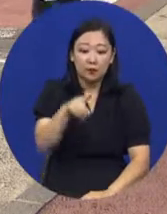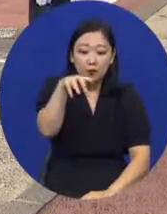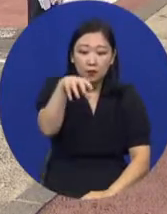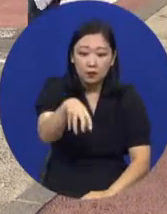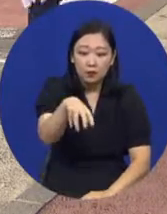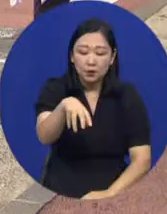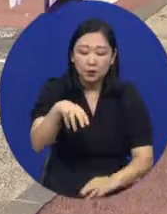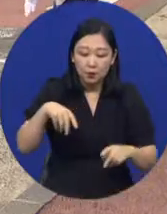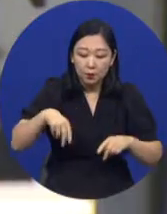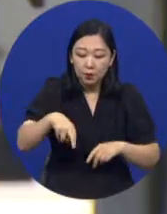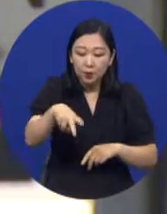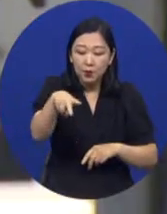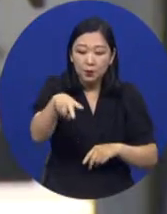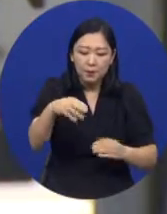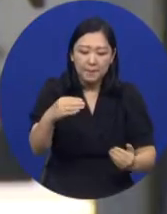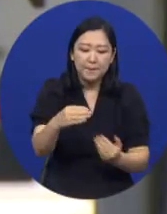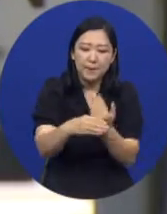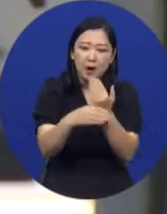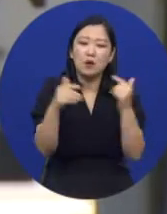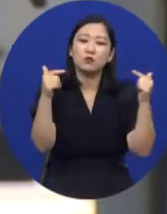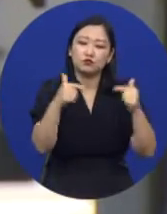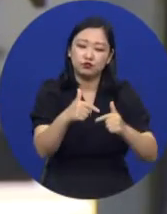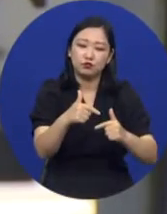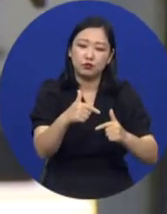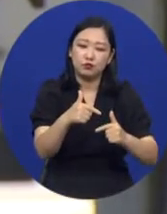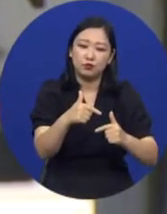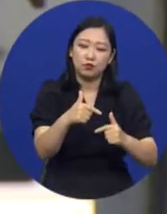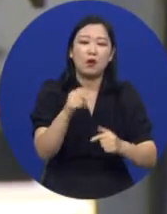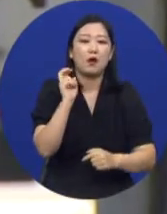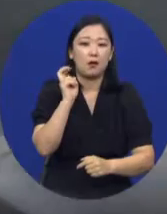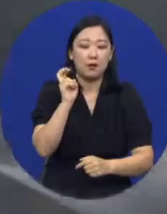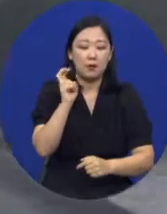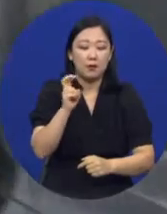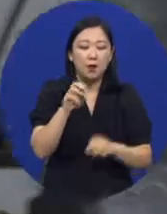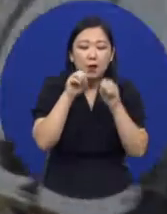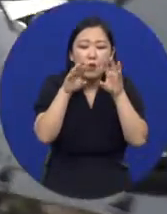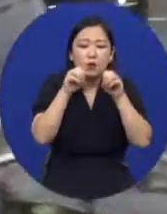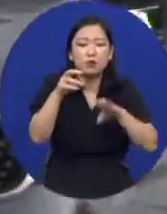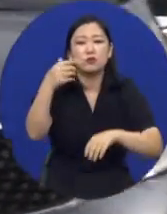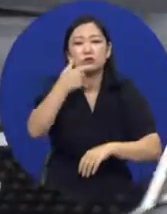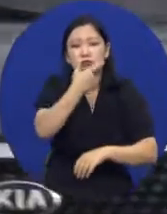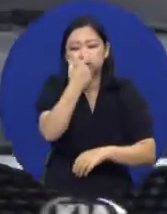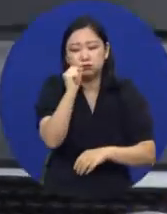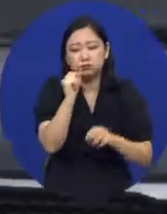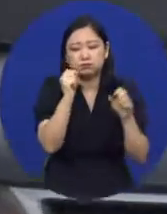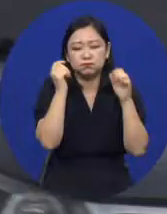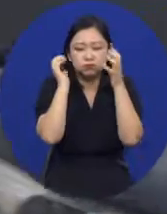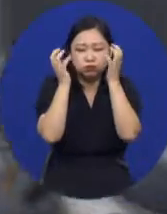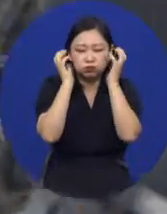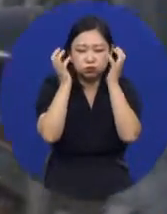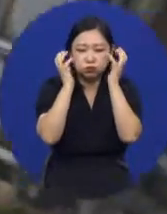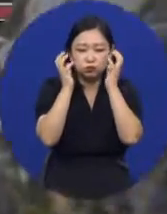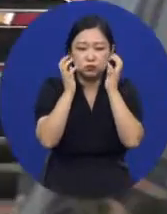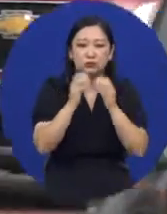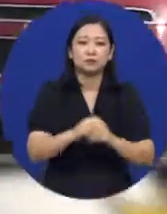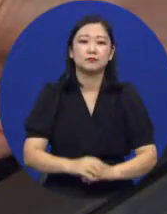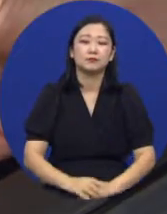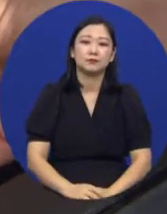현장에서는 횡단보도 보행자 사고가 감소할 것이라는 의견과 아직 홍보가 덜 돼 혼란스럽다는 반응도